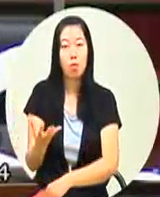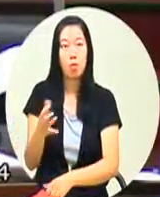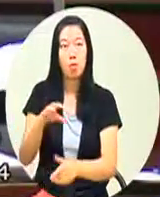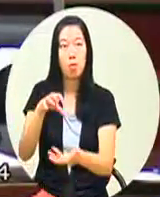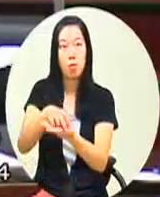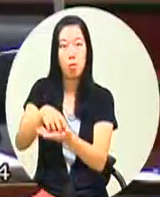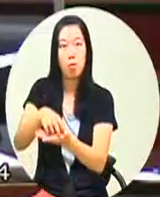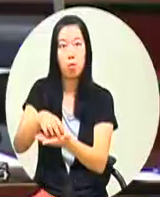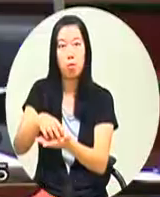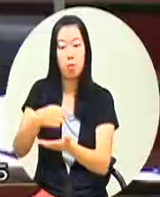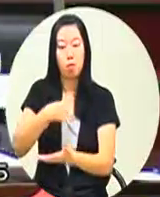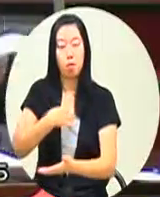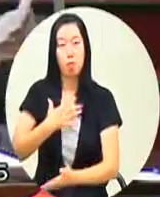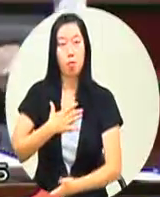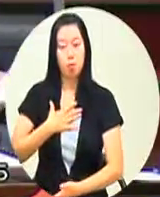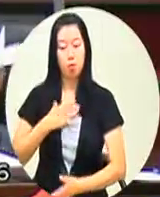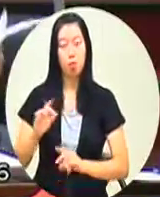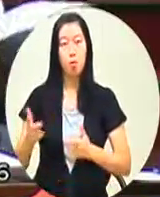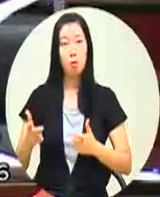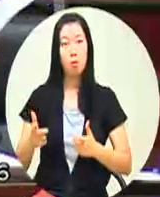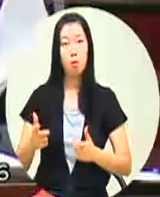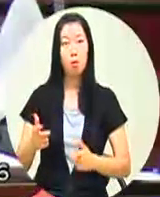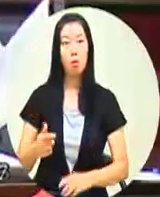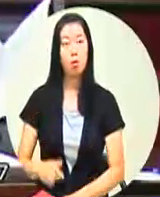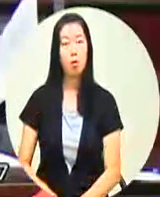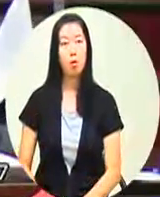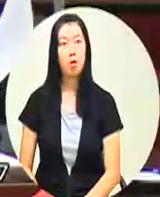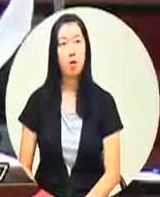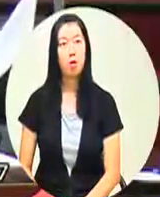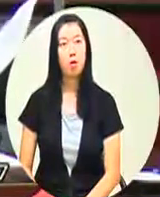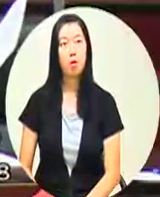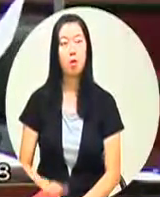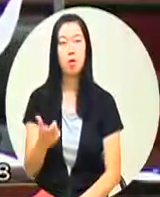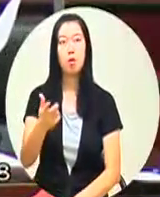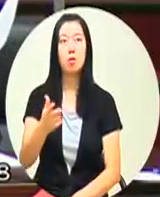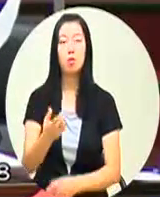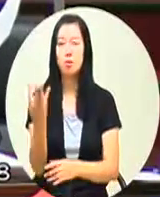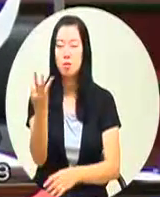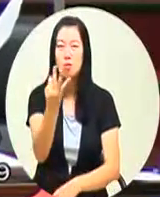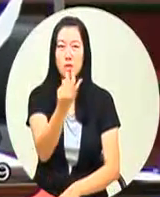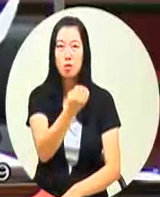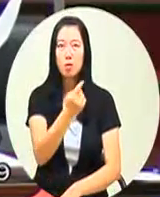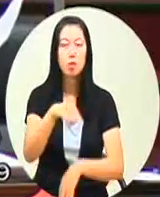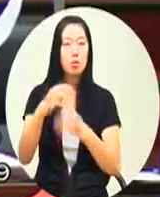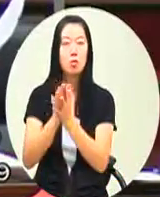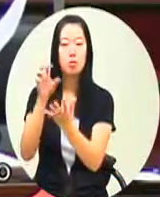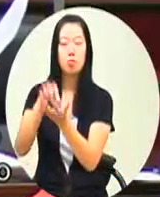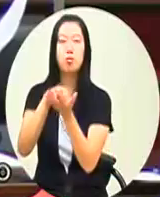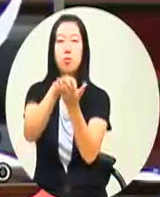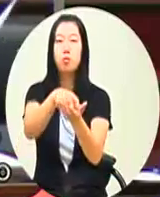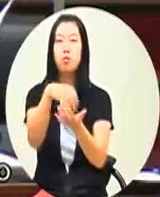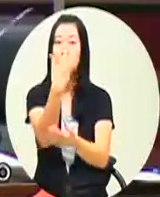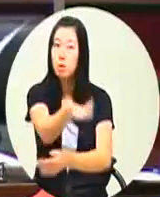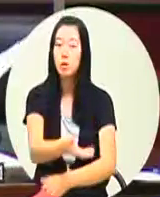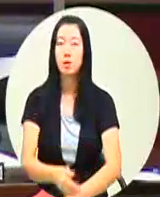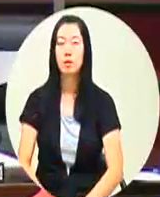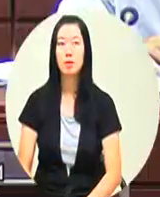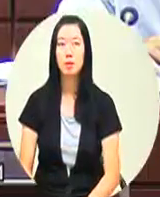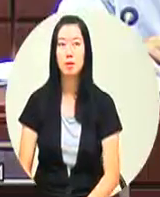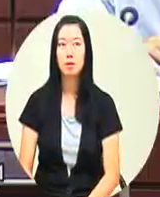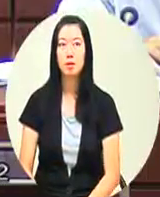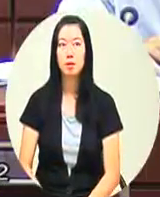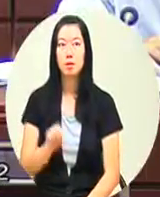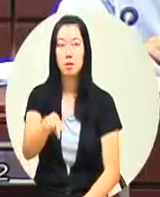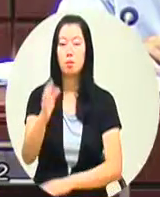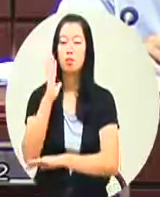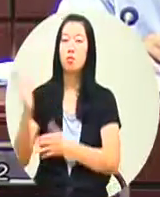能登记在我名下呢？如果只有二十几坪，没有几户，你就干脆。登记在他名下会怎样？ 但这个已经征收